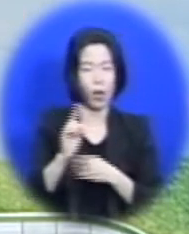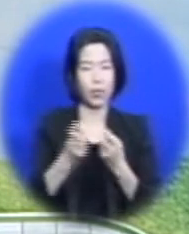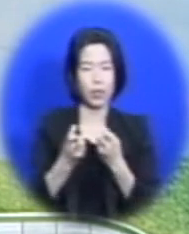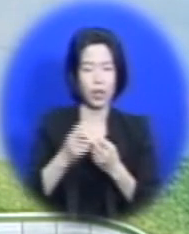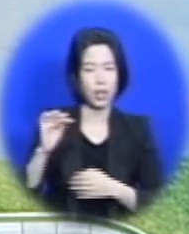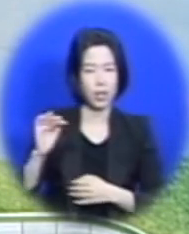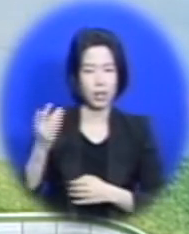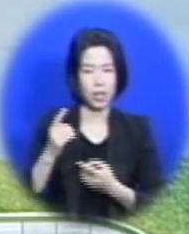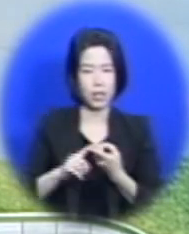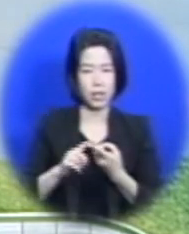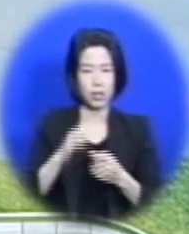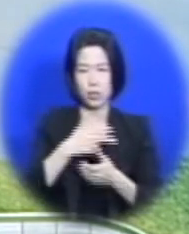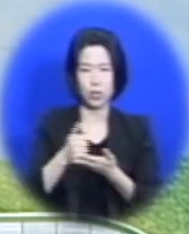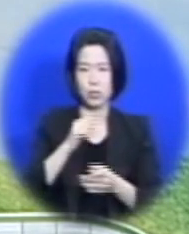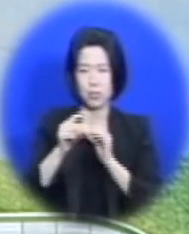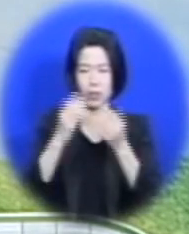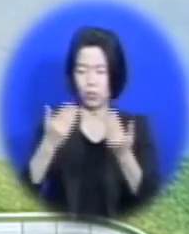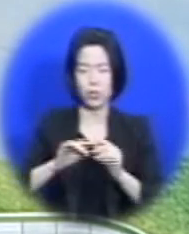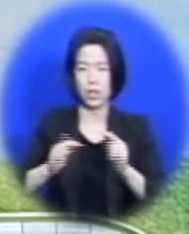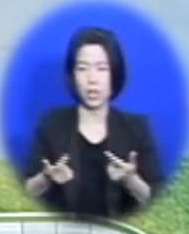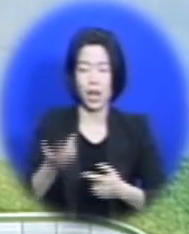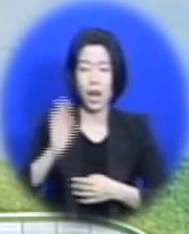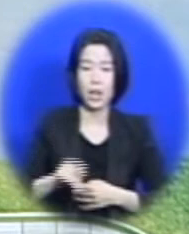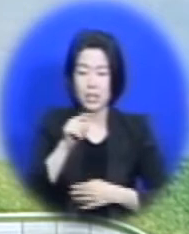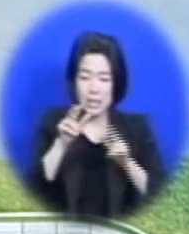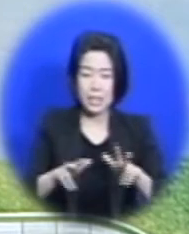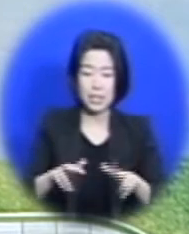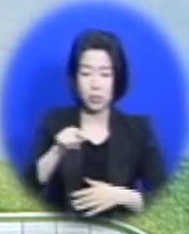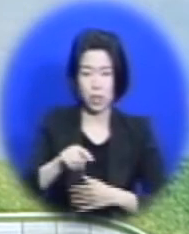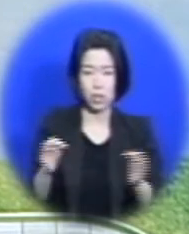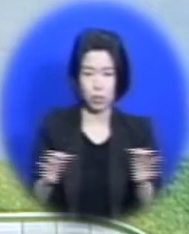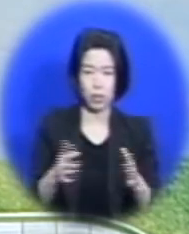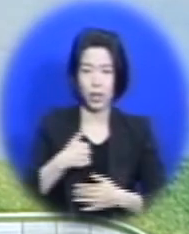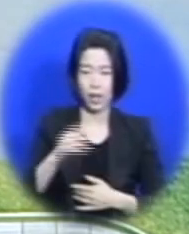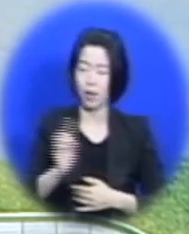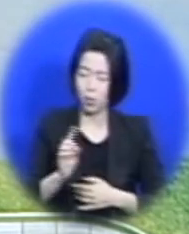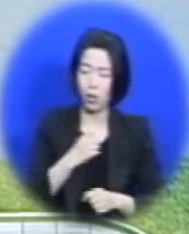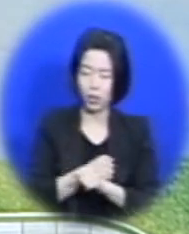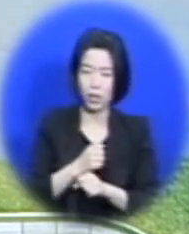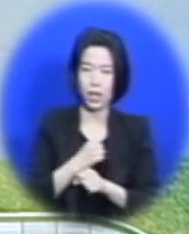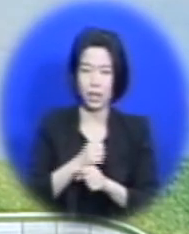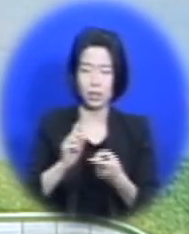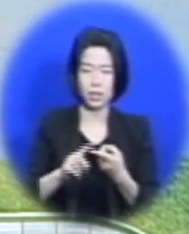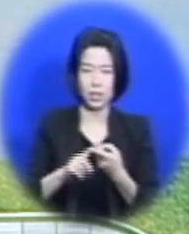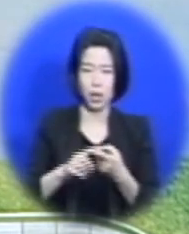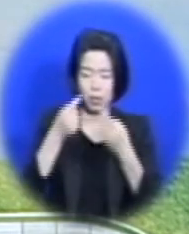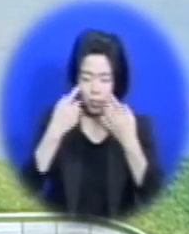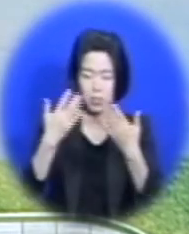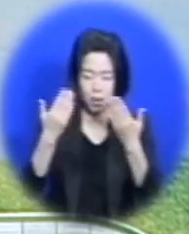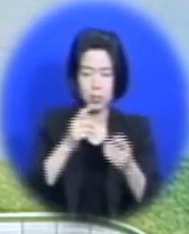주님은 말씀 안 하실 수 있습니다. 그러나 지금 이 순간에 내가 뭘 어떻게 해야 될지에 대해서는 분명히